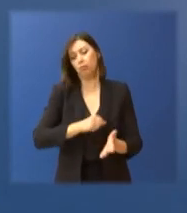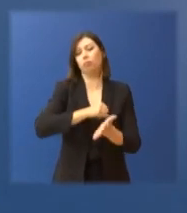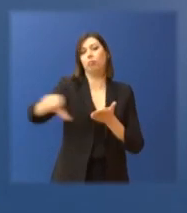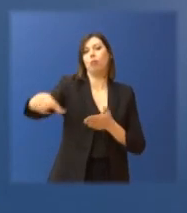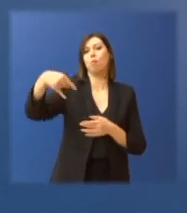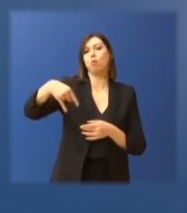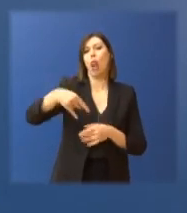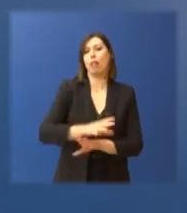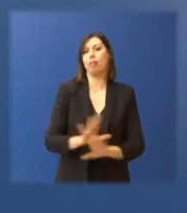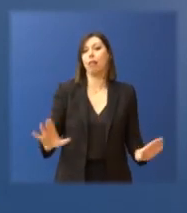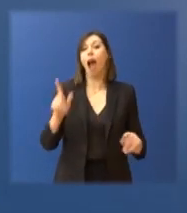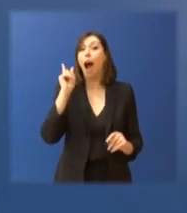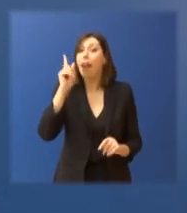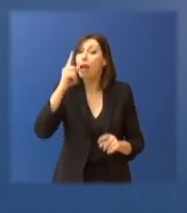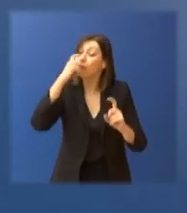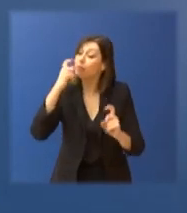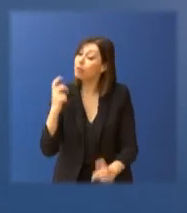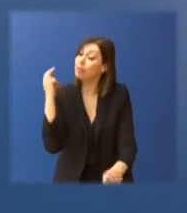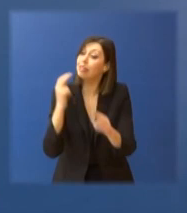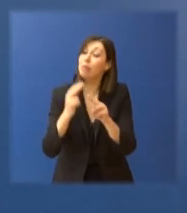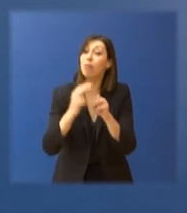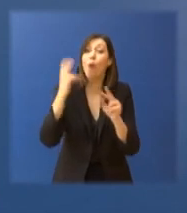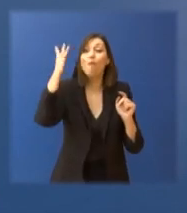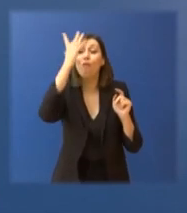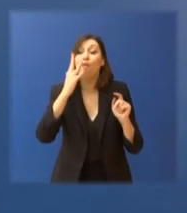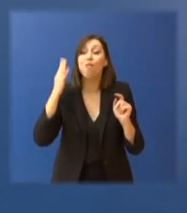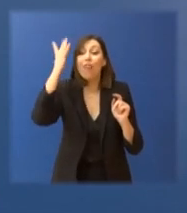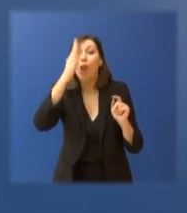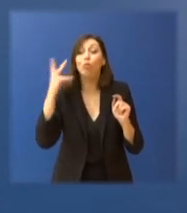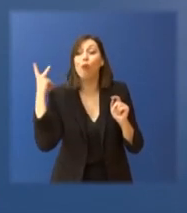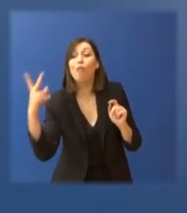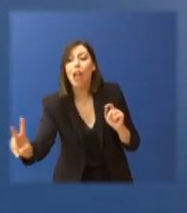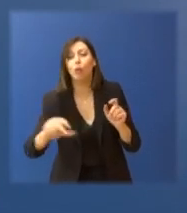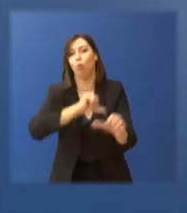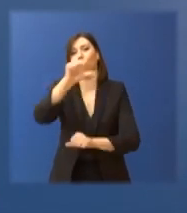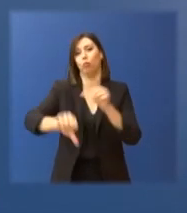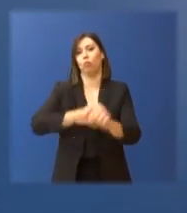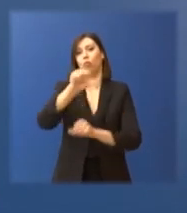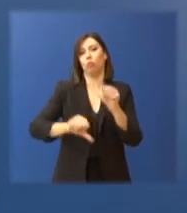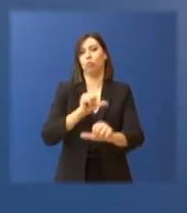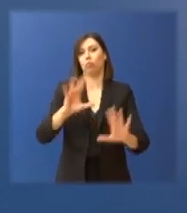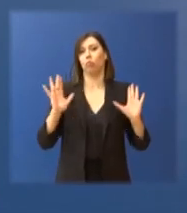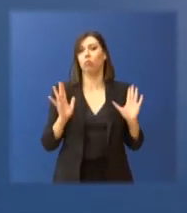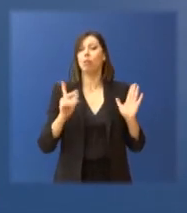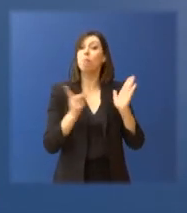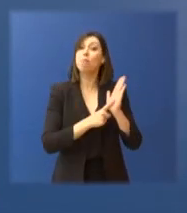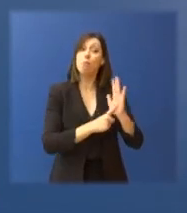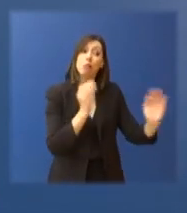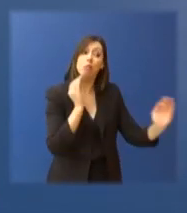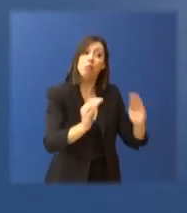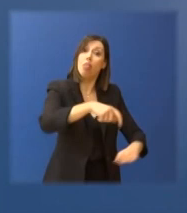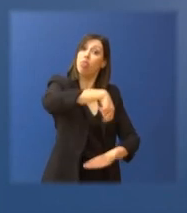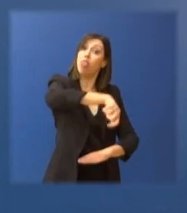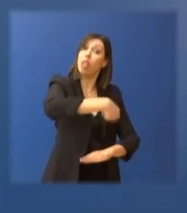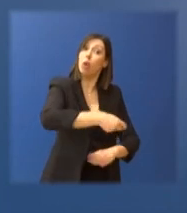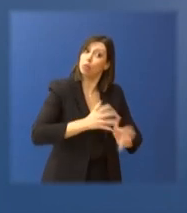έργο το μεδούλι του Πολακισμού. Την αμφισβήτηση των θεσμών, τις επιθέσεις στη δικαιοσύνη, τη στοχοποίηση δημοσιογράφων, τη συκοφάντηση